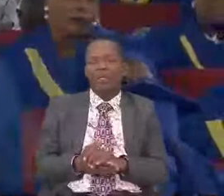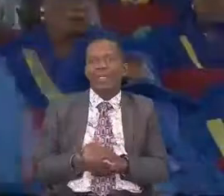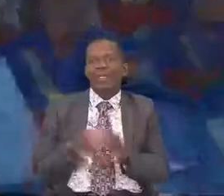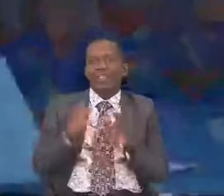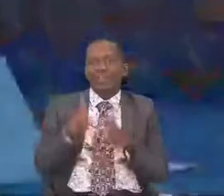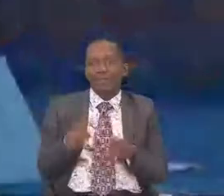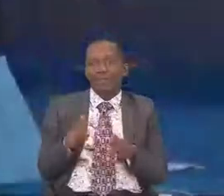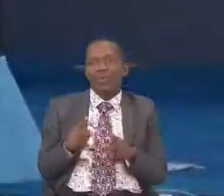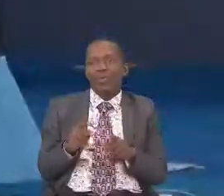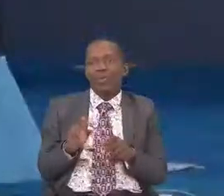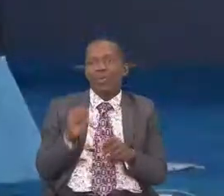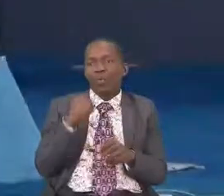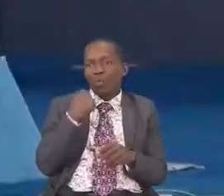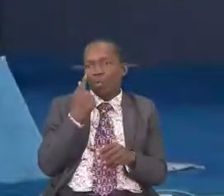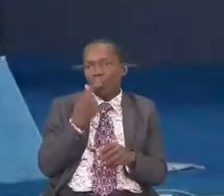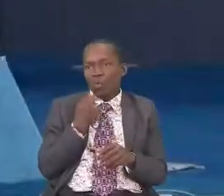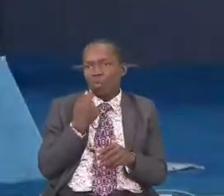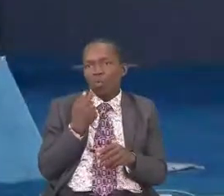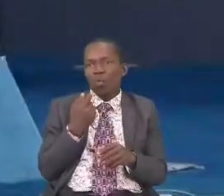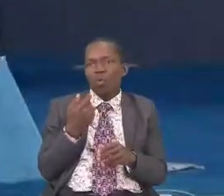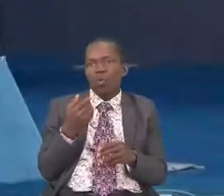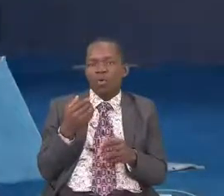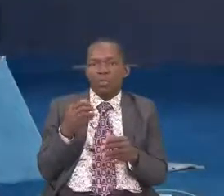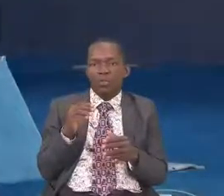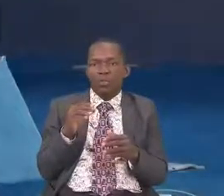serviteurs et les disciples du diable,